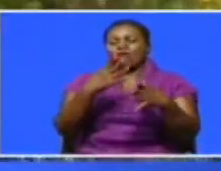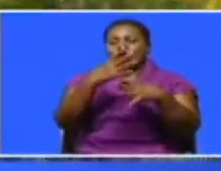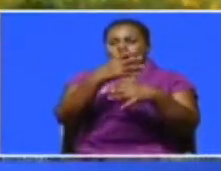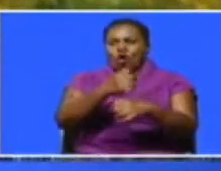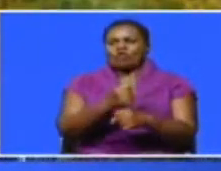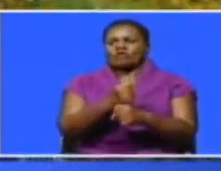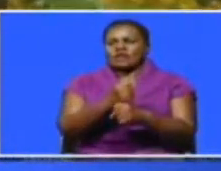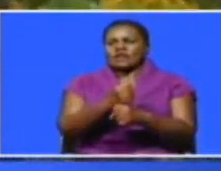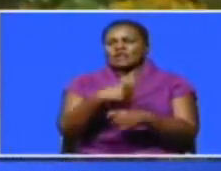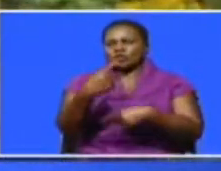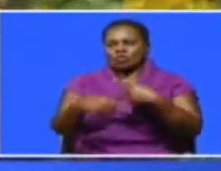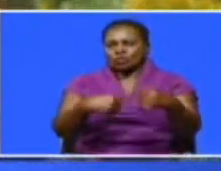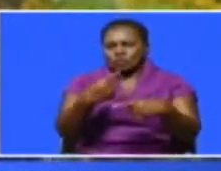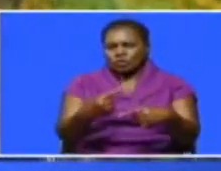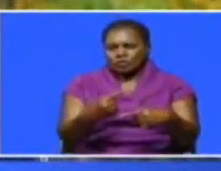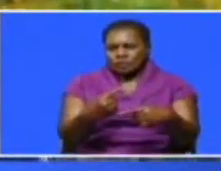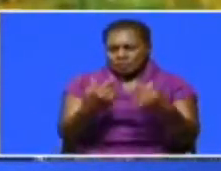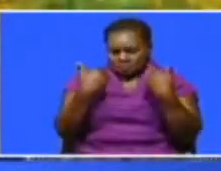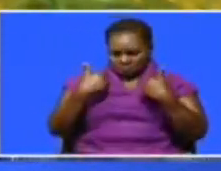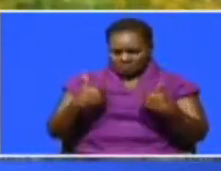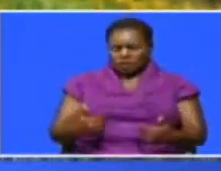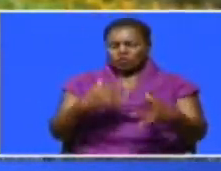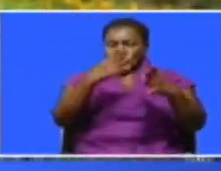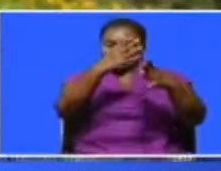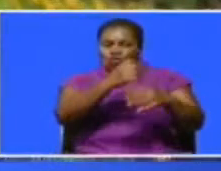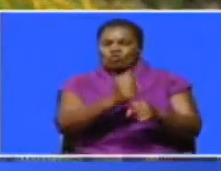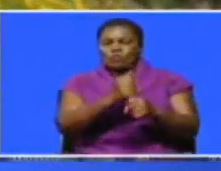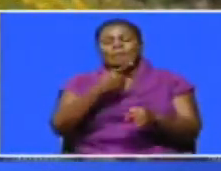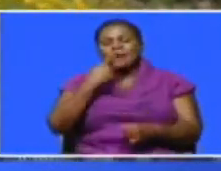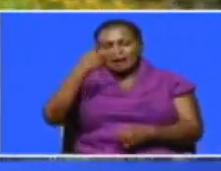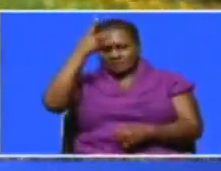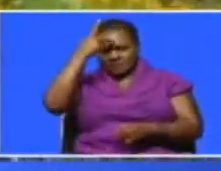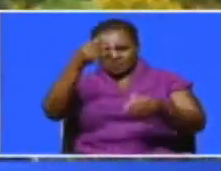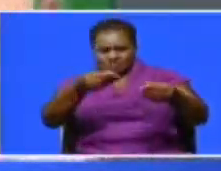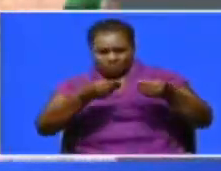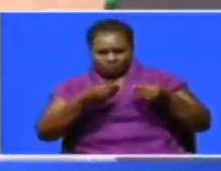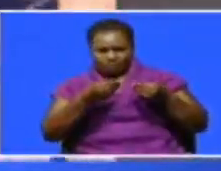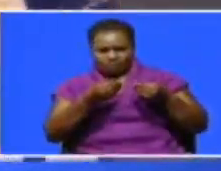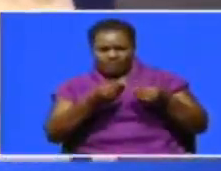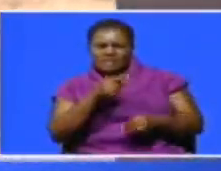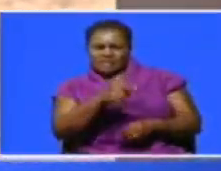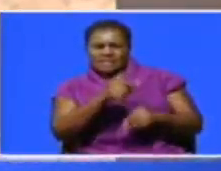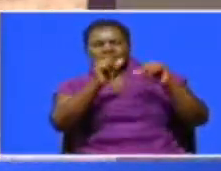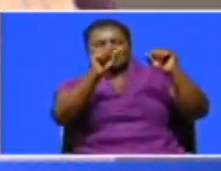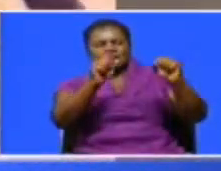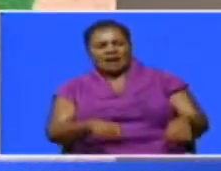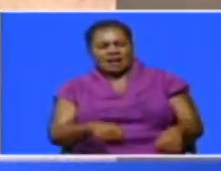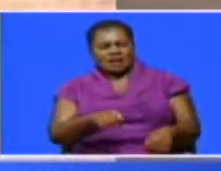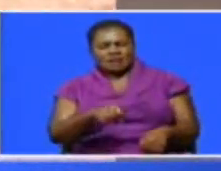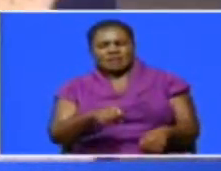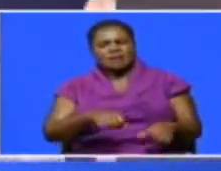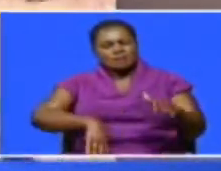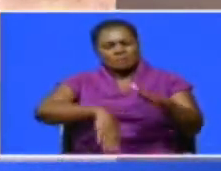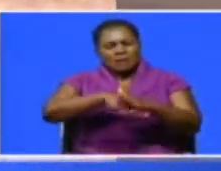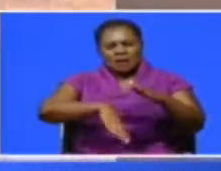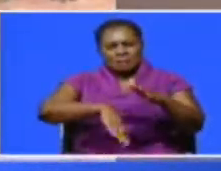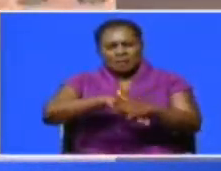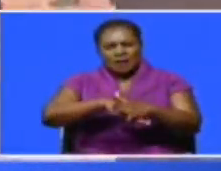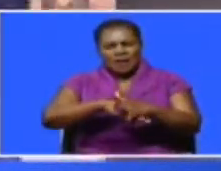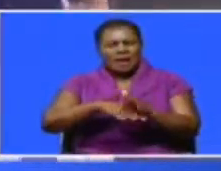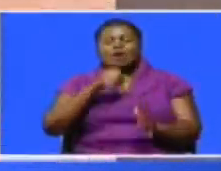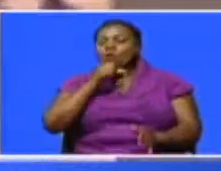kucheza ball. Kama mimi nilipatiwa confidence na makochi wangu, waliniambia hii kitu unaweza, CH football by the way,